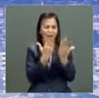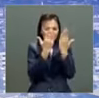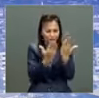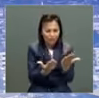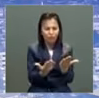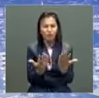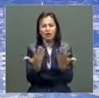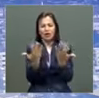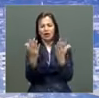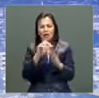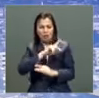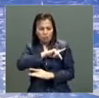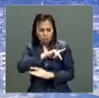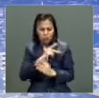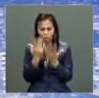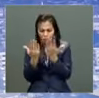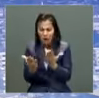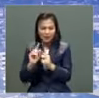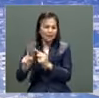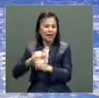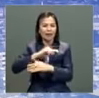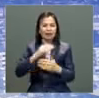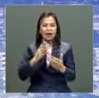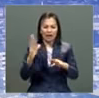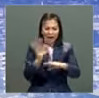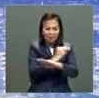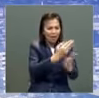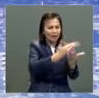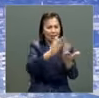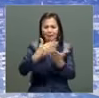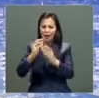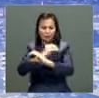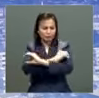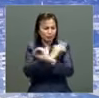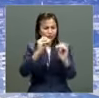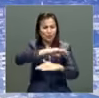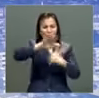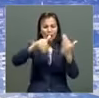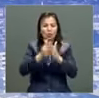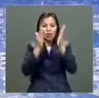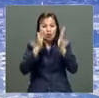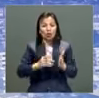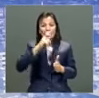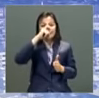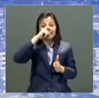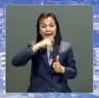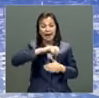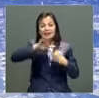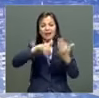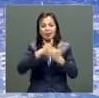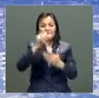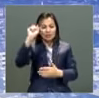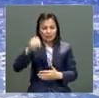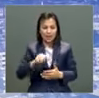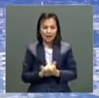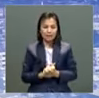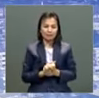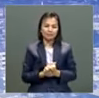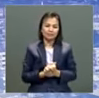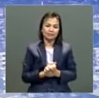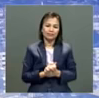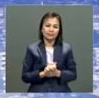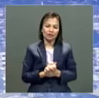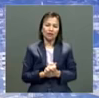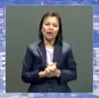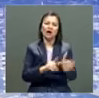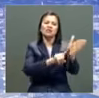เชื้อชาติเราไม่ได้แบ่งการเมืองอะไรทั้งสิ้นทุกคนล้วนแล้วแต่เป็นคนไทยซึ่งตอนนี้อย่างที่ผมเคยพูดไปก็คือศัตรู